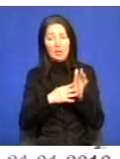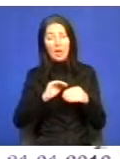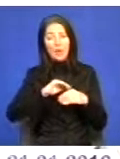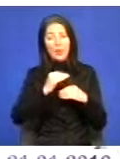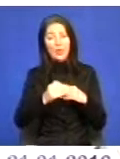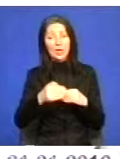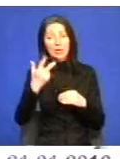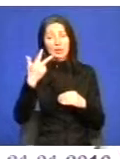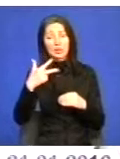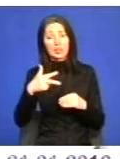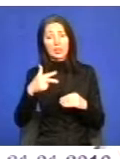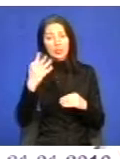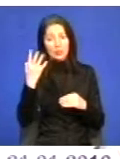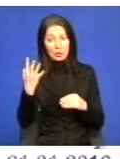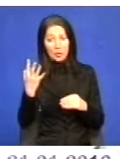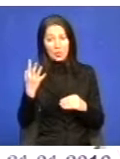пороговому